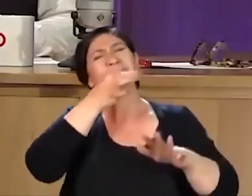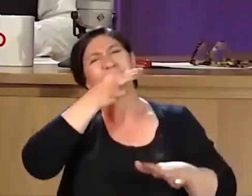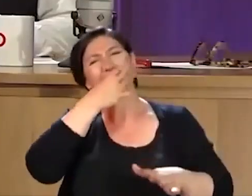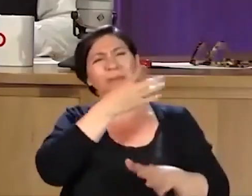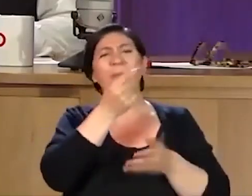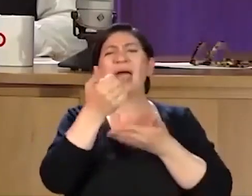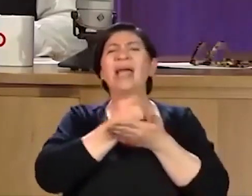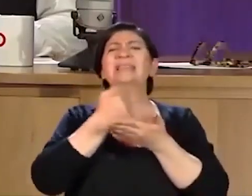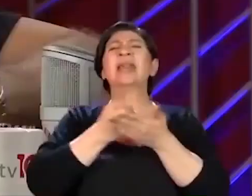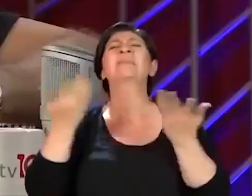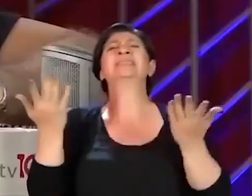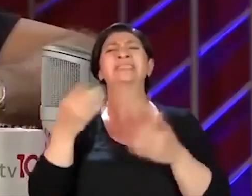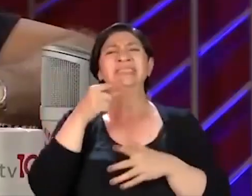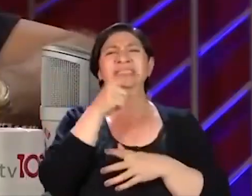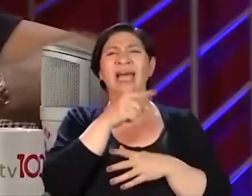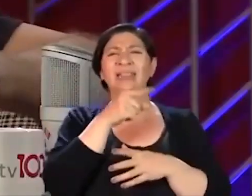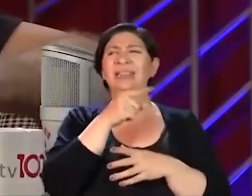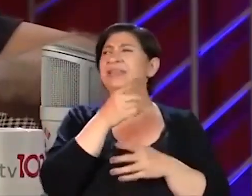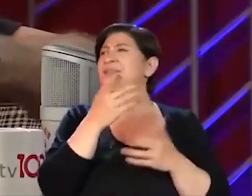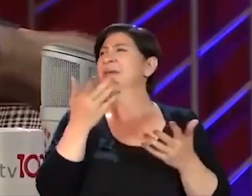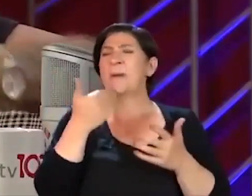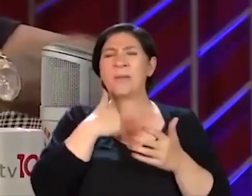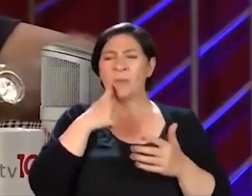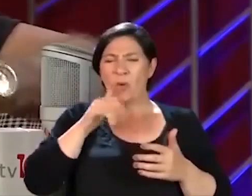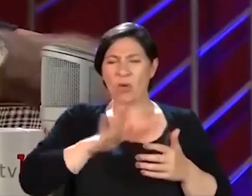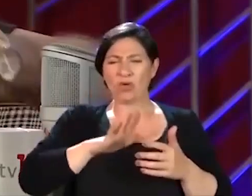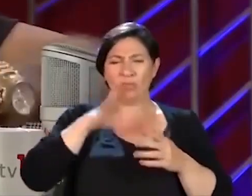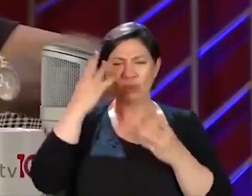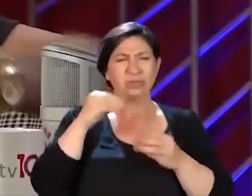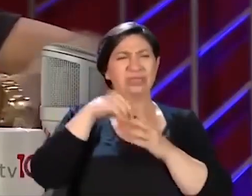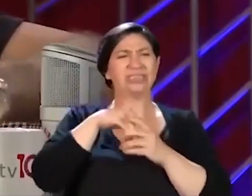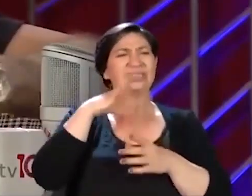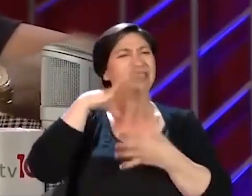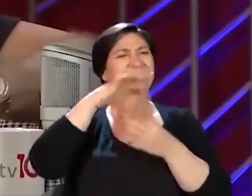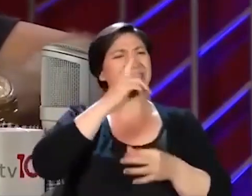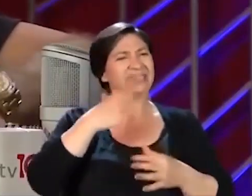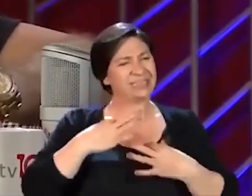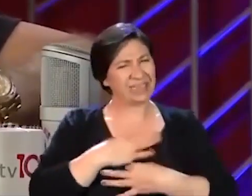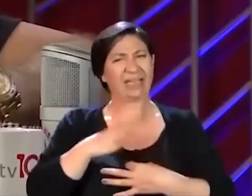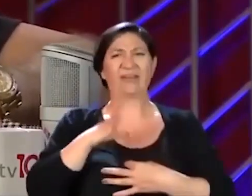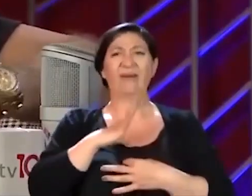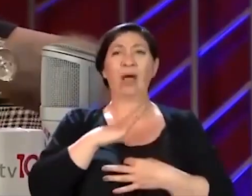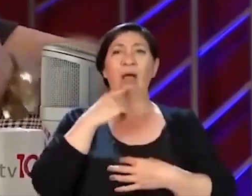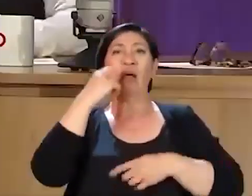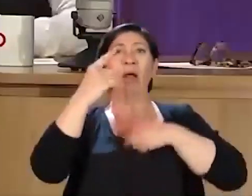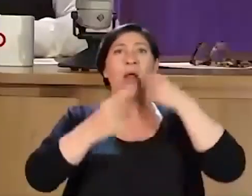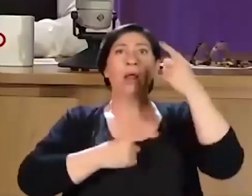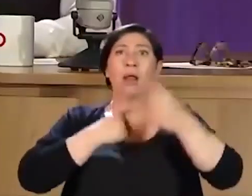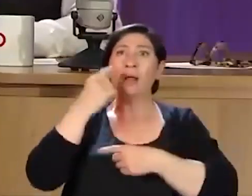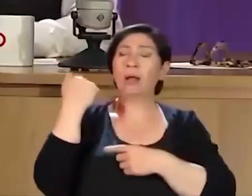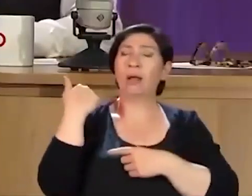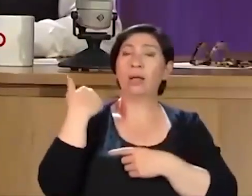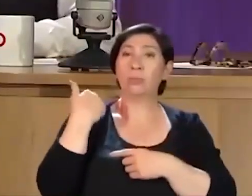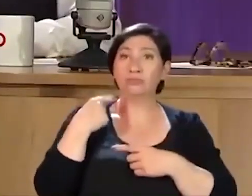sen para kazanamazsın Sen sadece benim oğlum olduğun için şu an insanlar sana saygı duyuyor Ee gibi